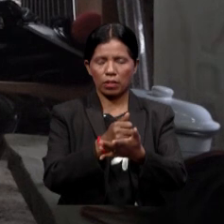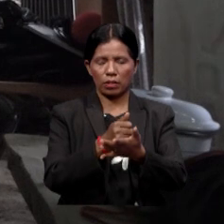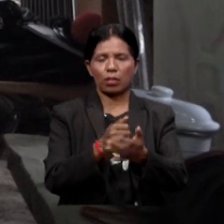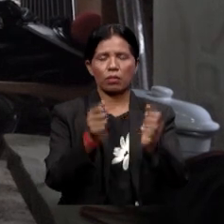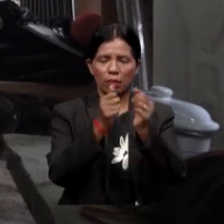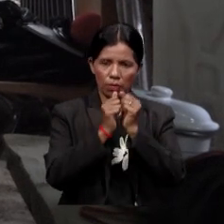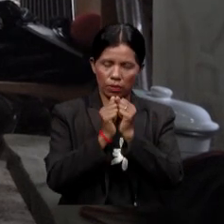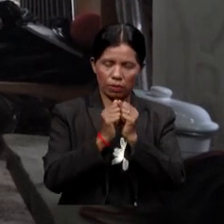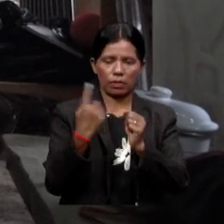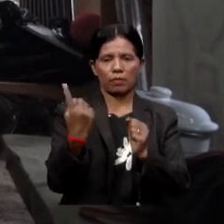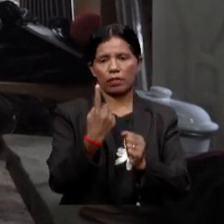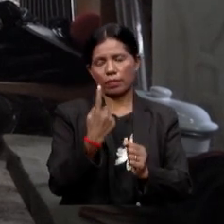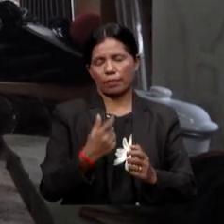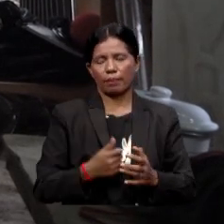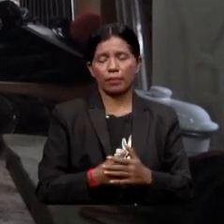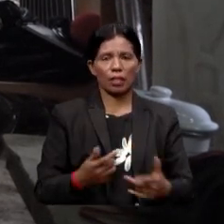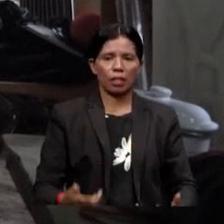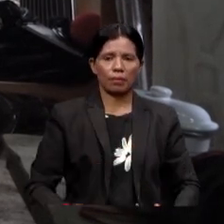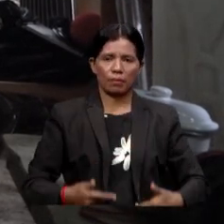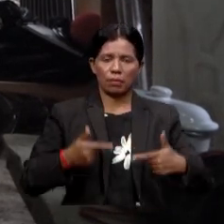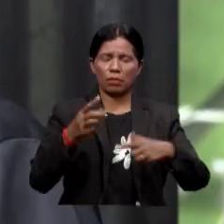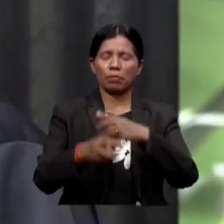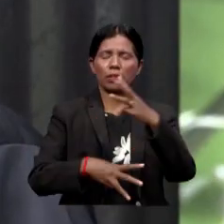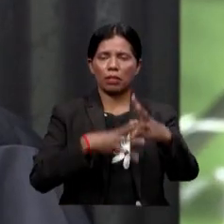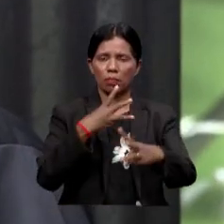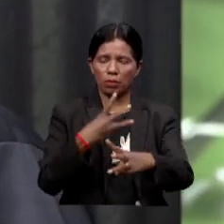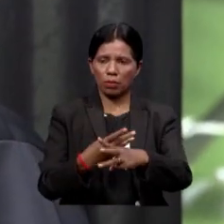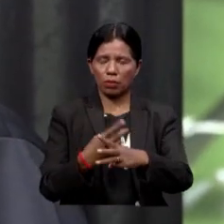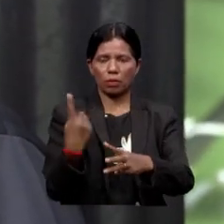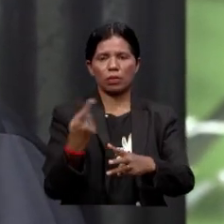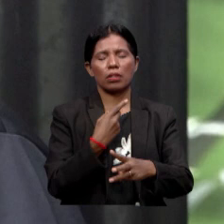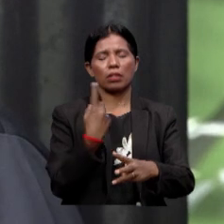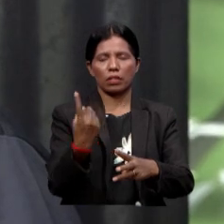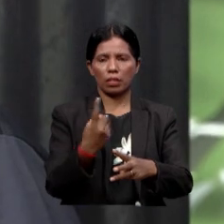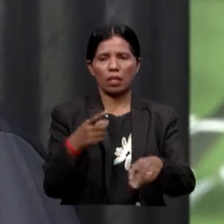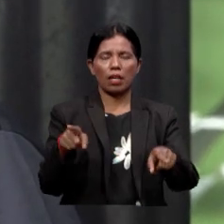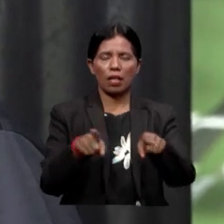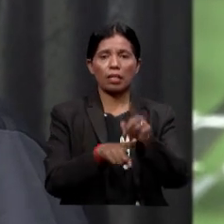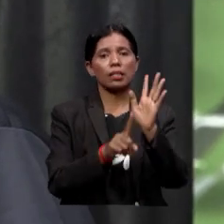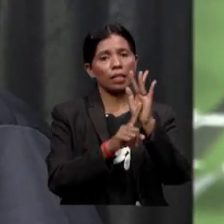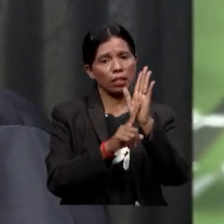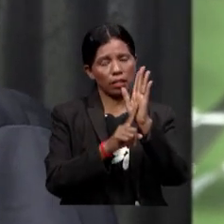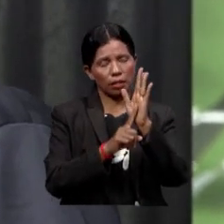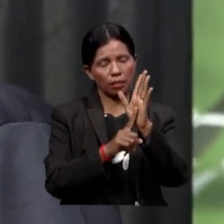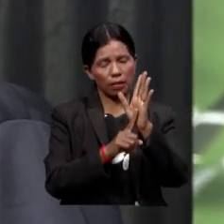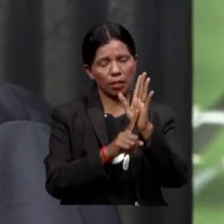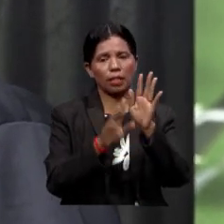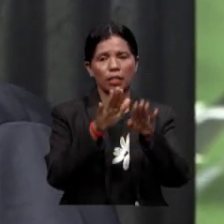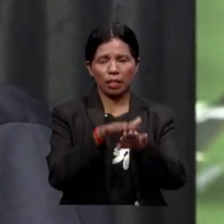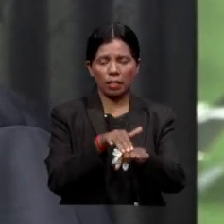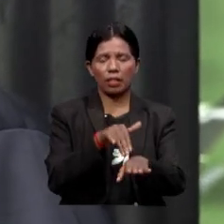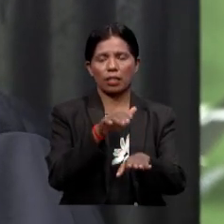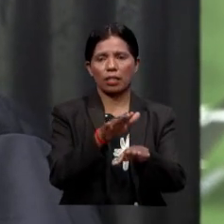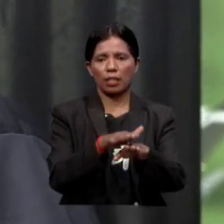hamahan moris ia mundu provisorio deit hanesan liling ne belakan mai beneneik